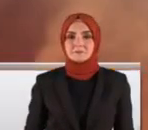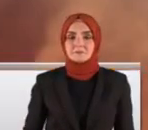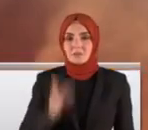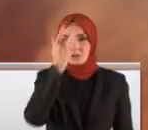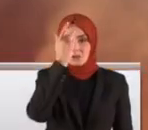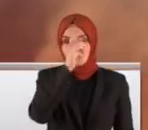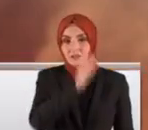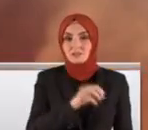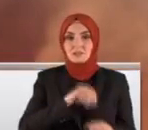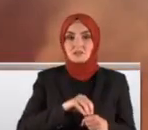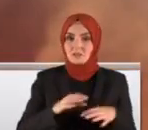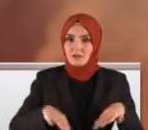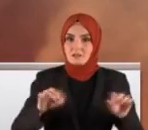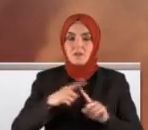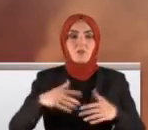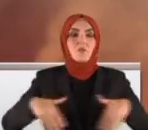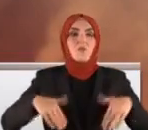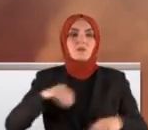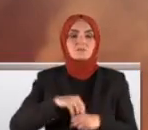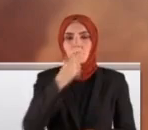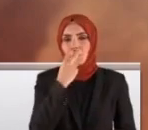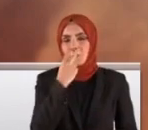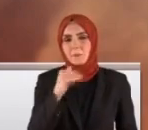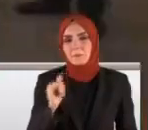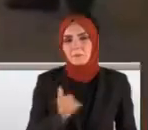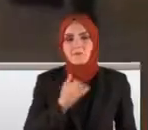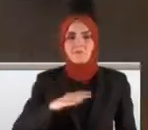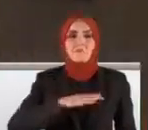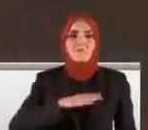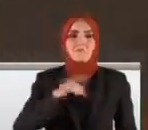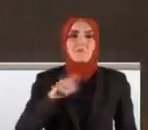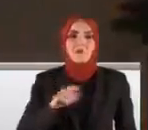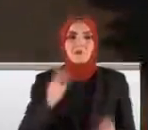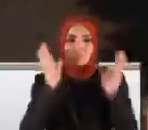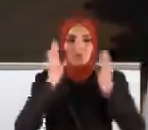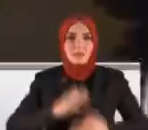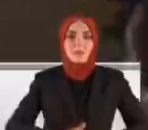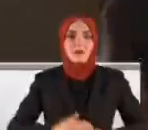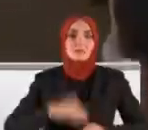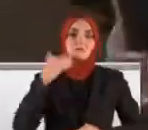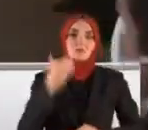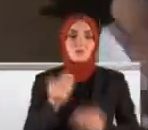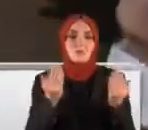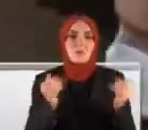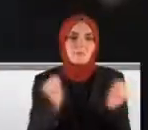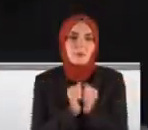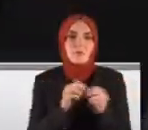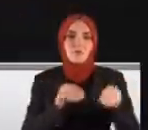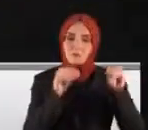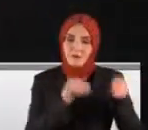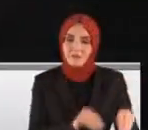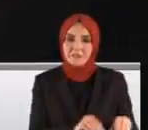Şehit Teğmen için düzenlenen törende gözyaşları sel oldu. Özcücük kılınan cenaze namazının ardından dualarla toprağa verildi.